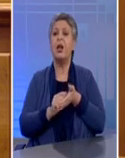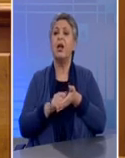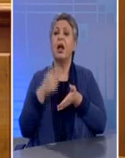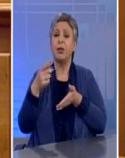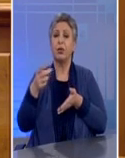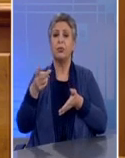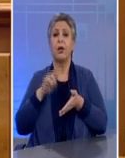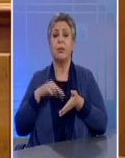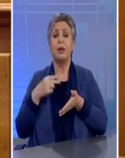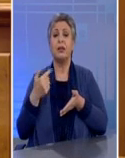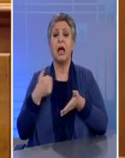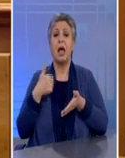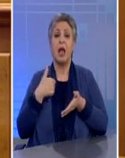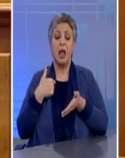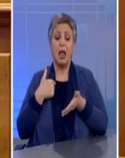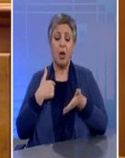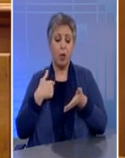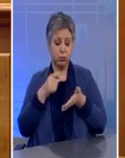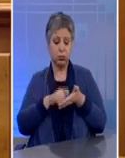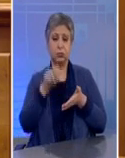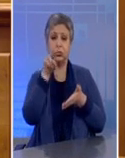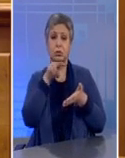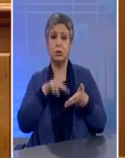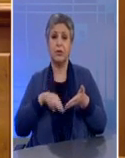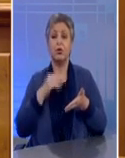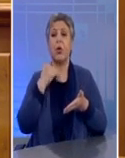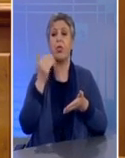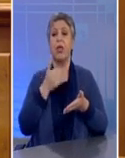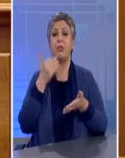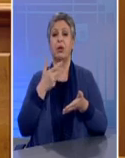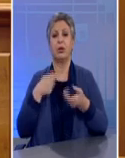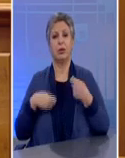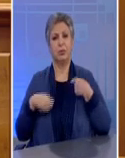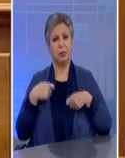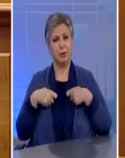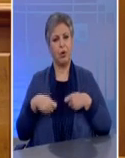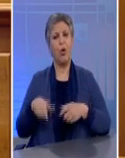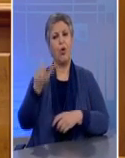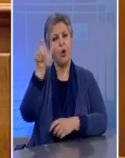λέει, δεν μπορώ να διαβάσω χειρόγραφο. Αυτό όντως του το αναγνωρίζω.